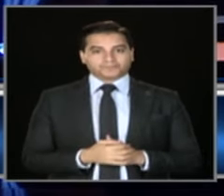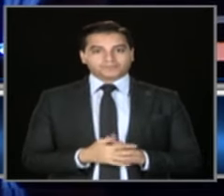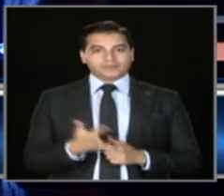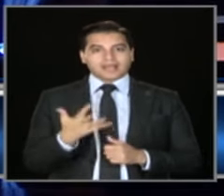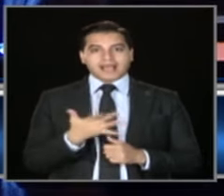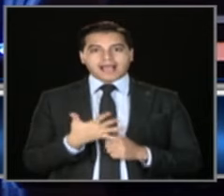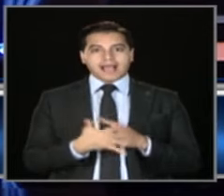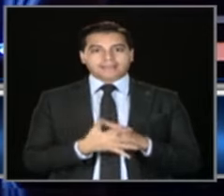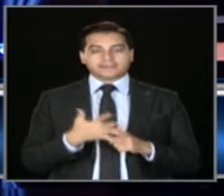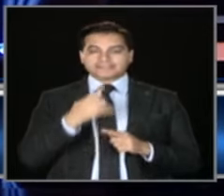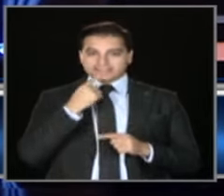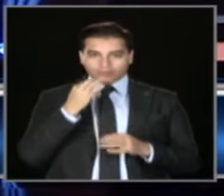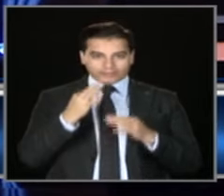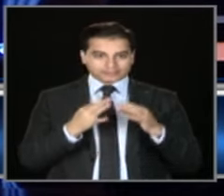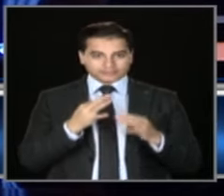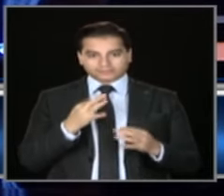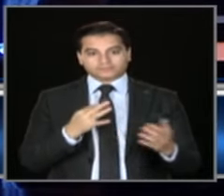خمس ثواني.